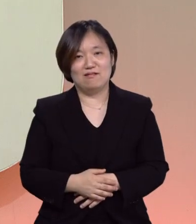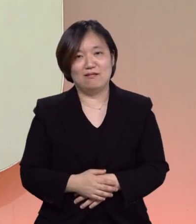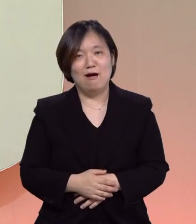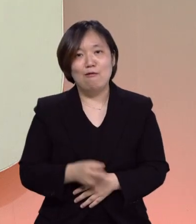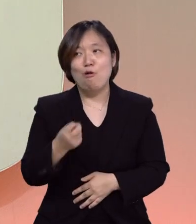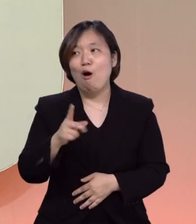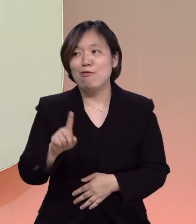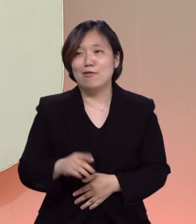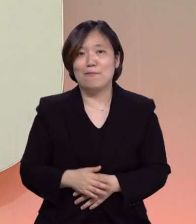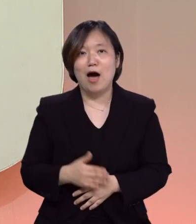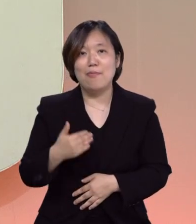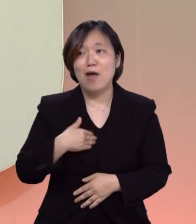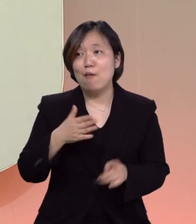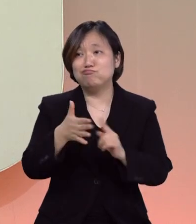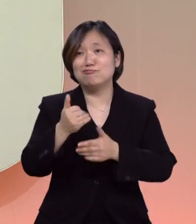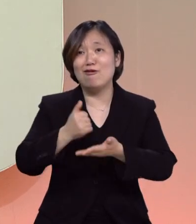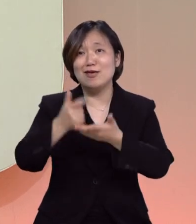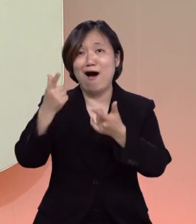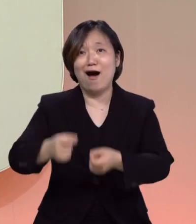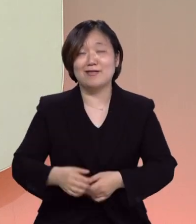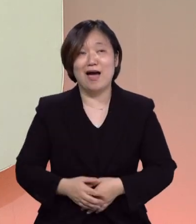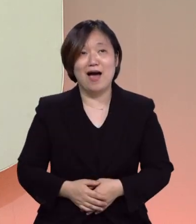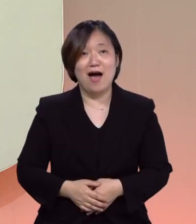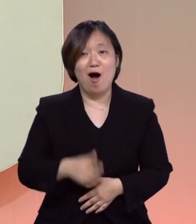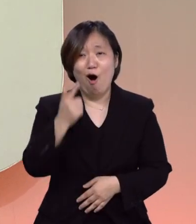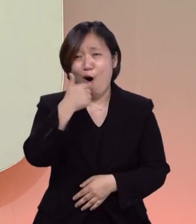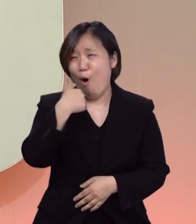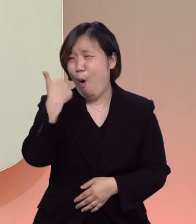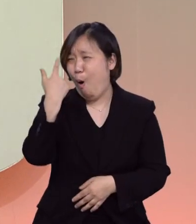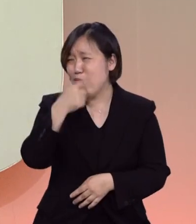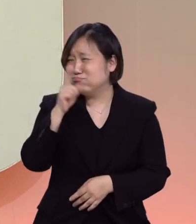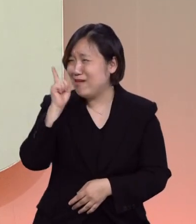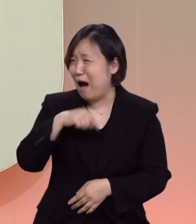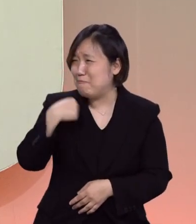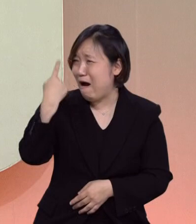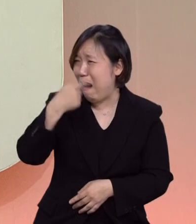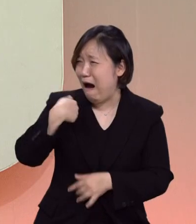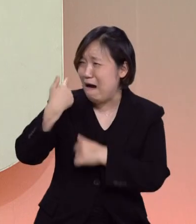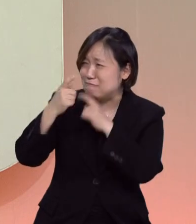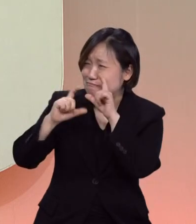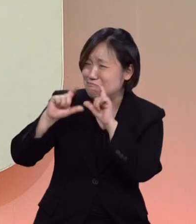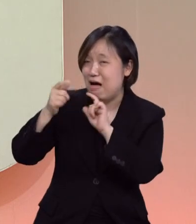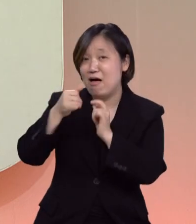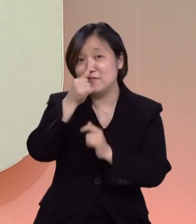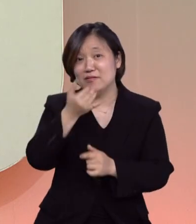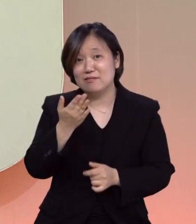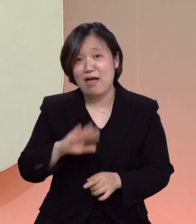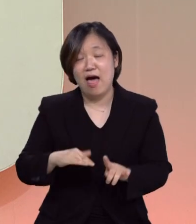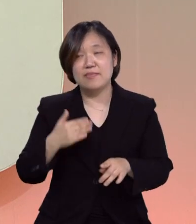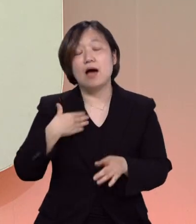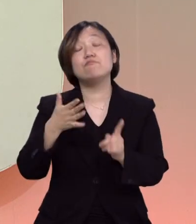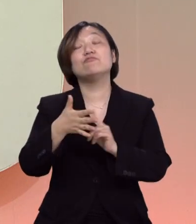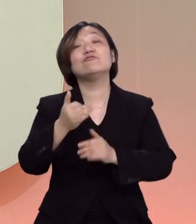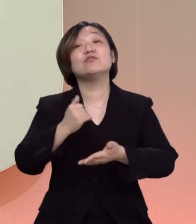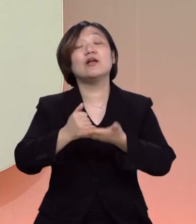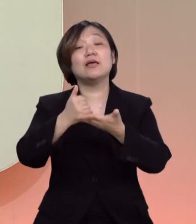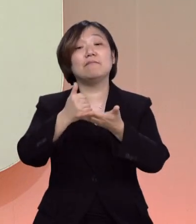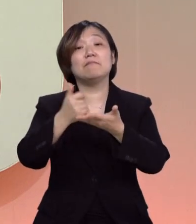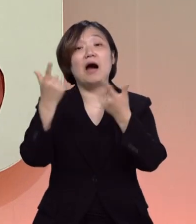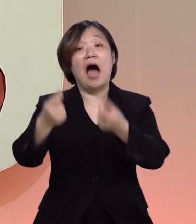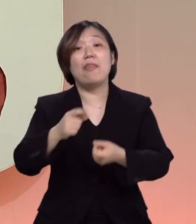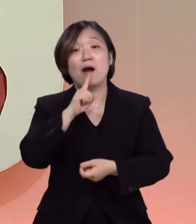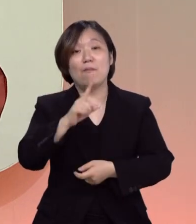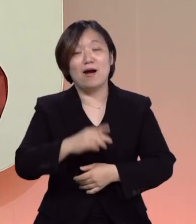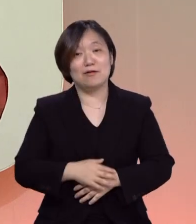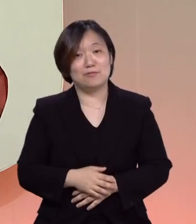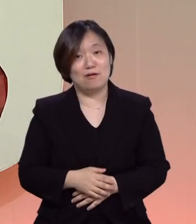부처님의 화신이래요 얼굴은 혼탁하게 생겨가지고 자기가 뭐 부처님의 화신이라느니 심지어 어떤